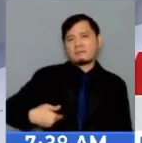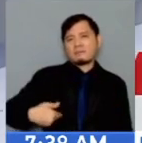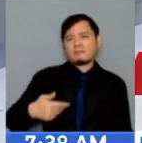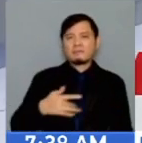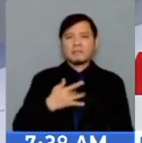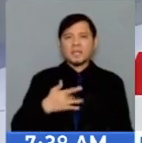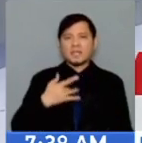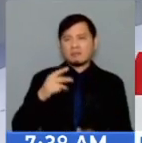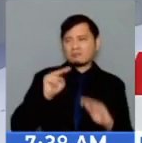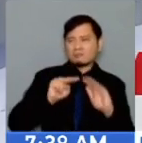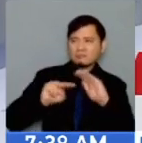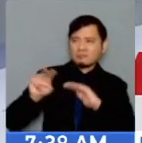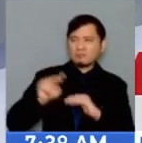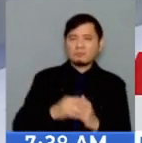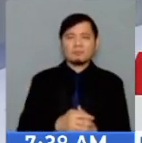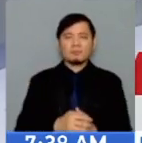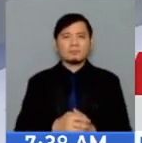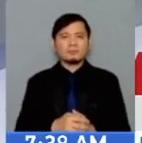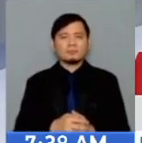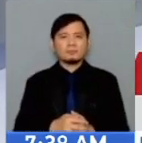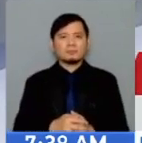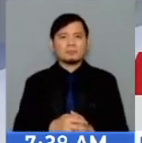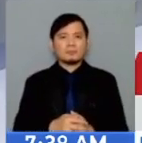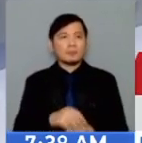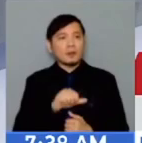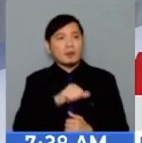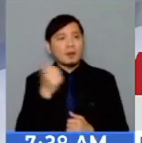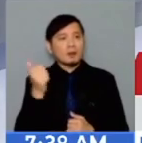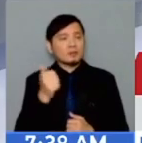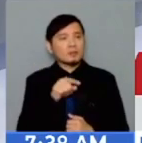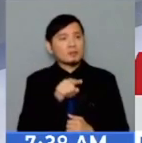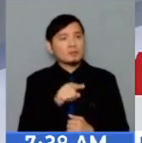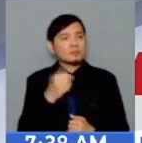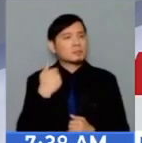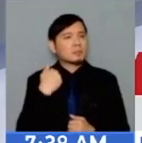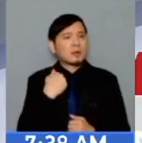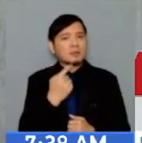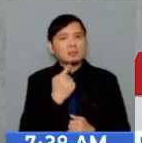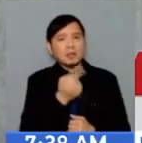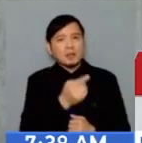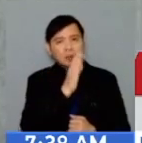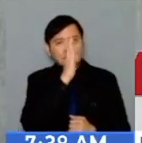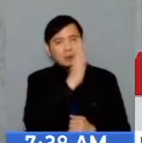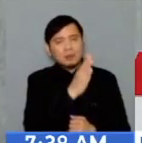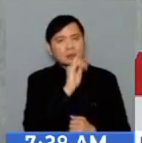anything else na hindi niyo po nasabi sa kanya during that special talk that you had?